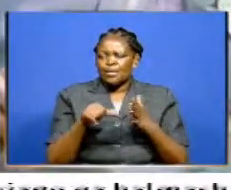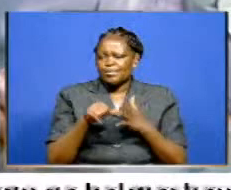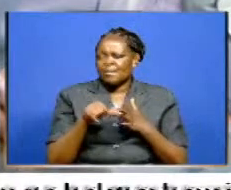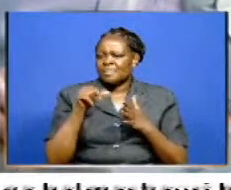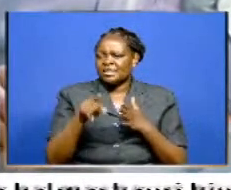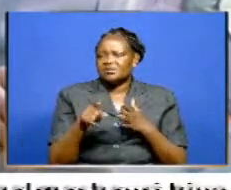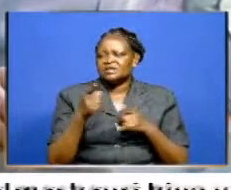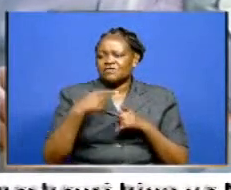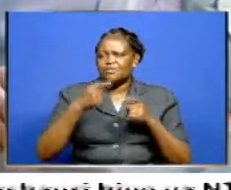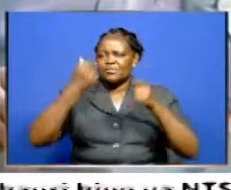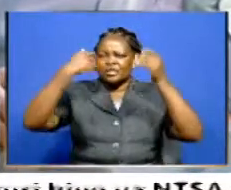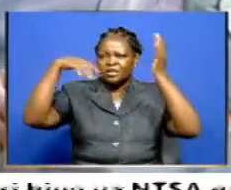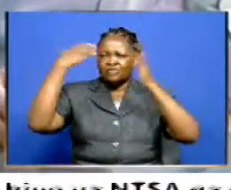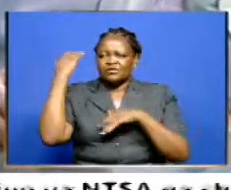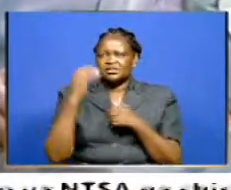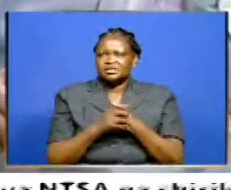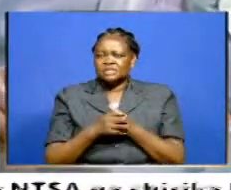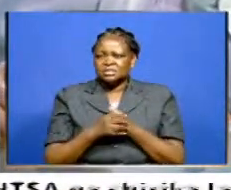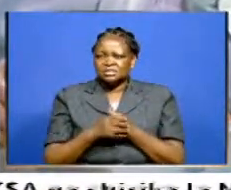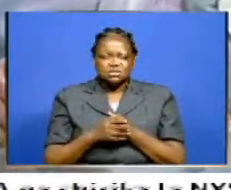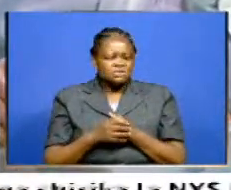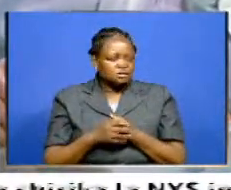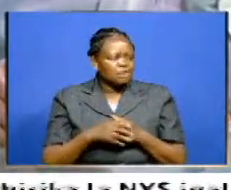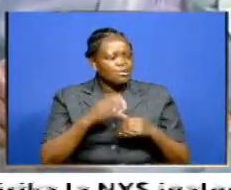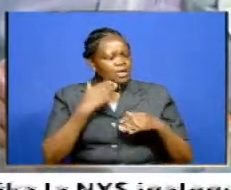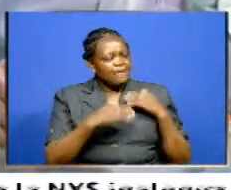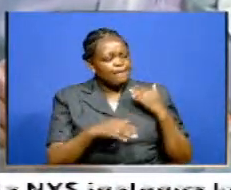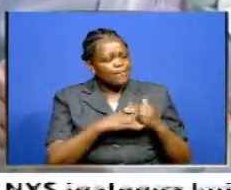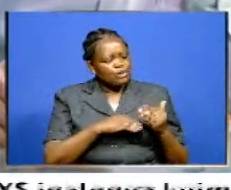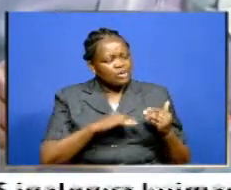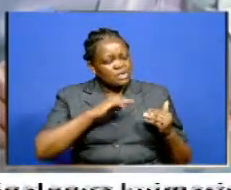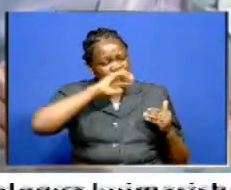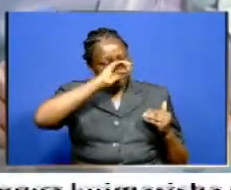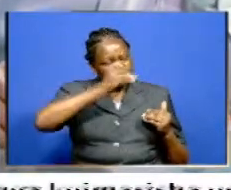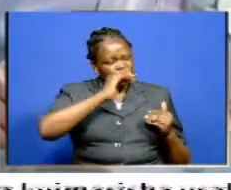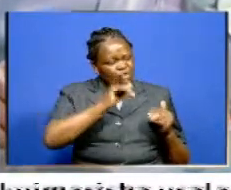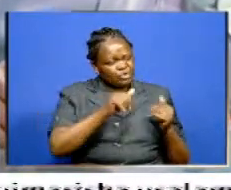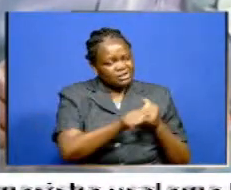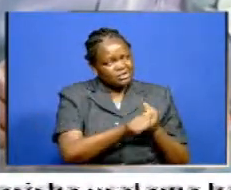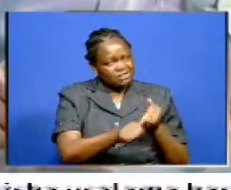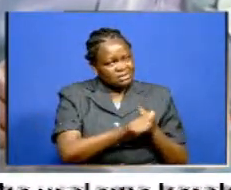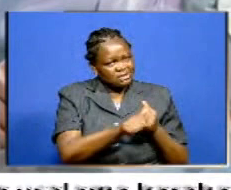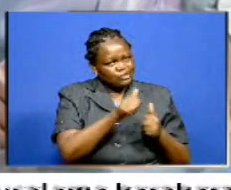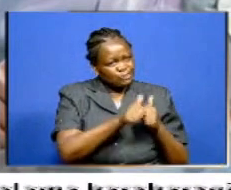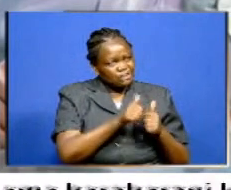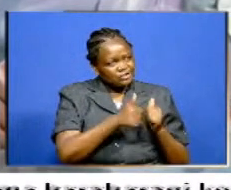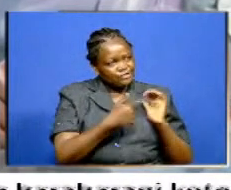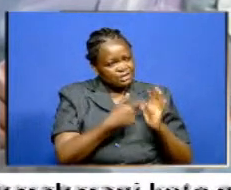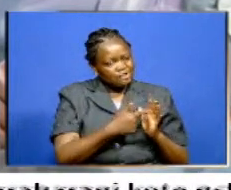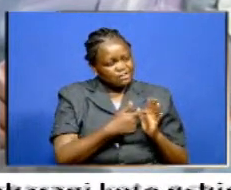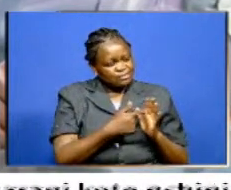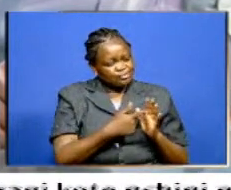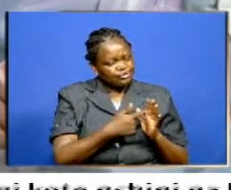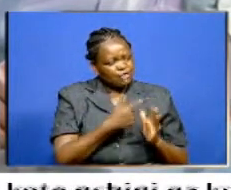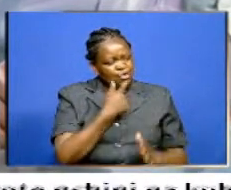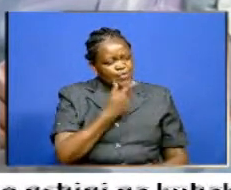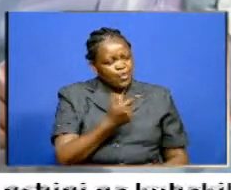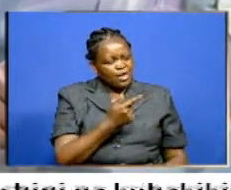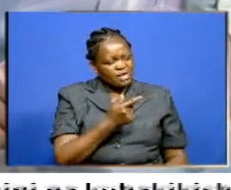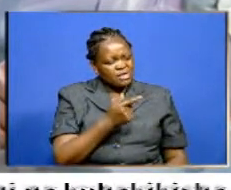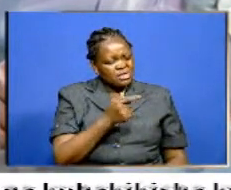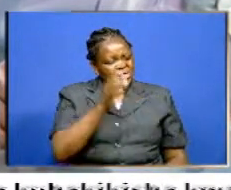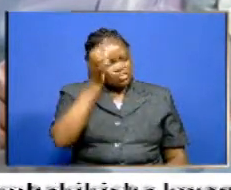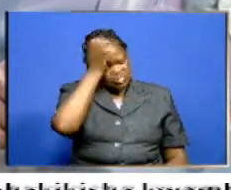ya vyuo kuwa katika miji mikuu, athari yake ni gani zaidi? Kama chuo cha Moi kiko mjini